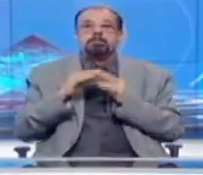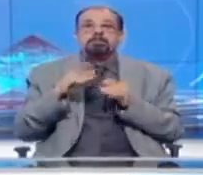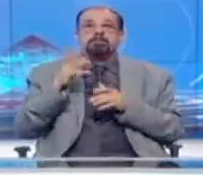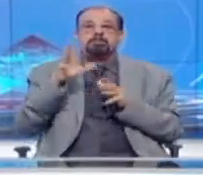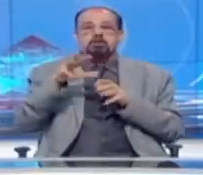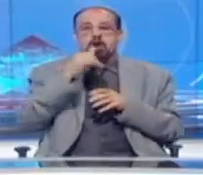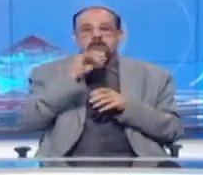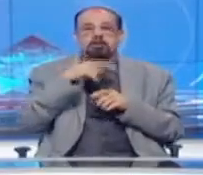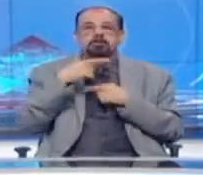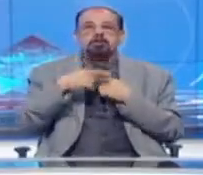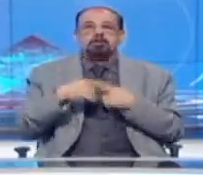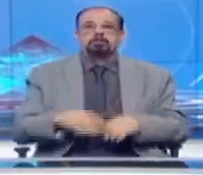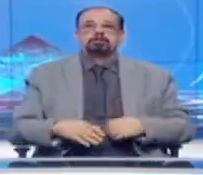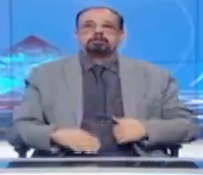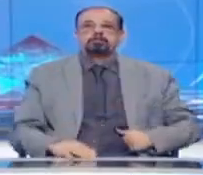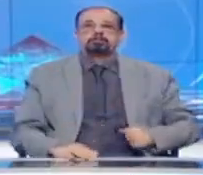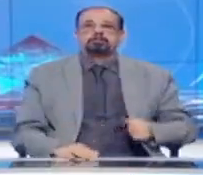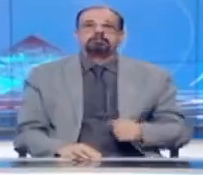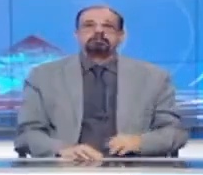من الدول العربية.